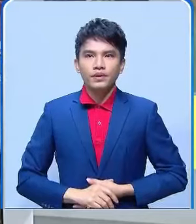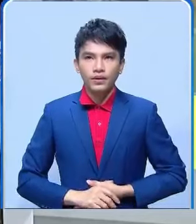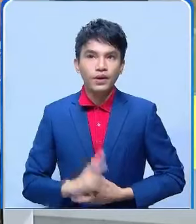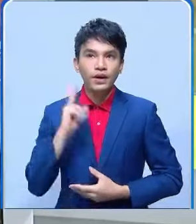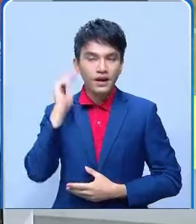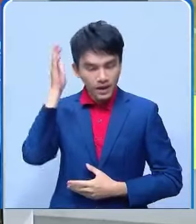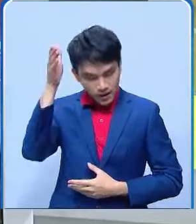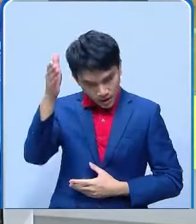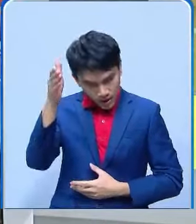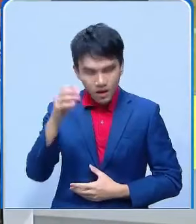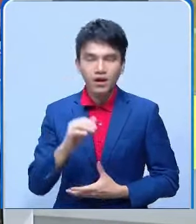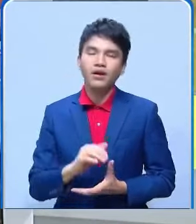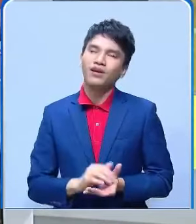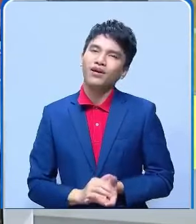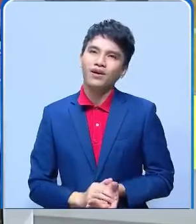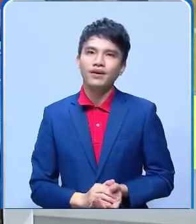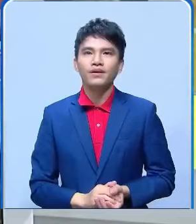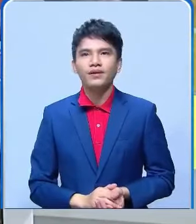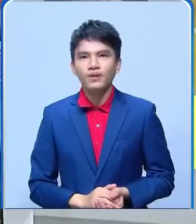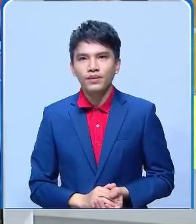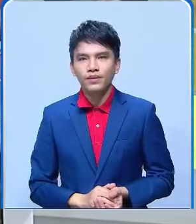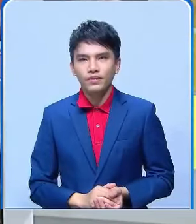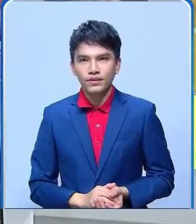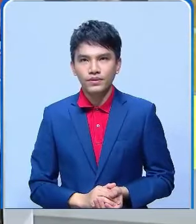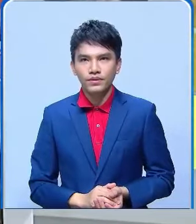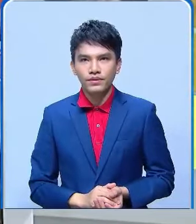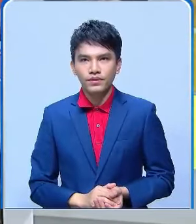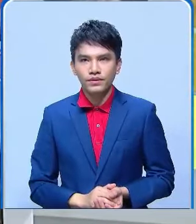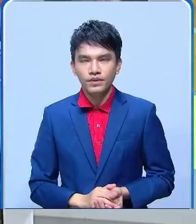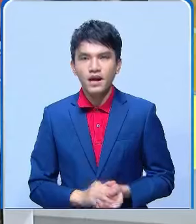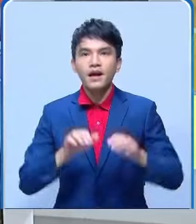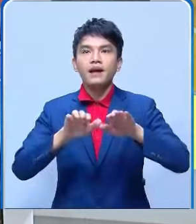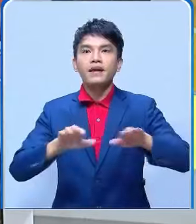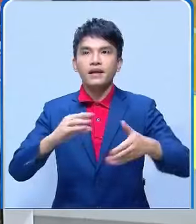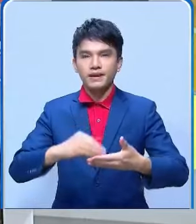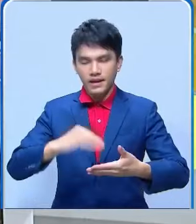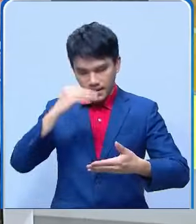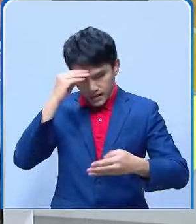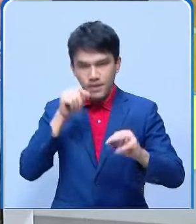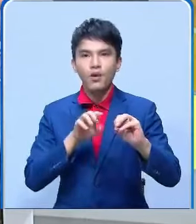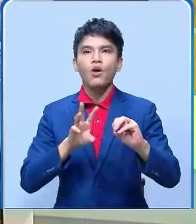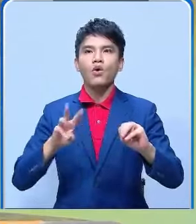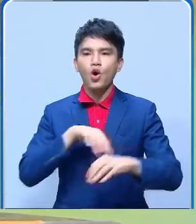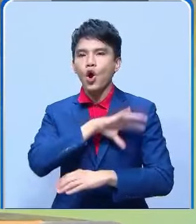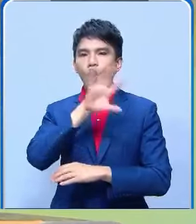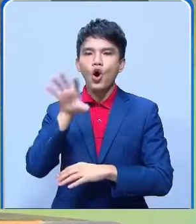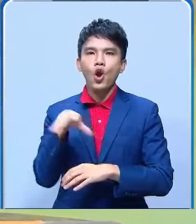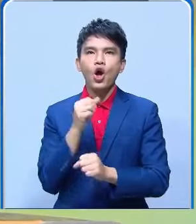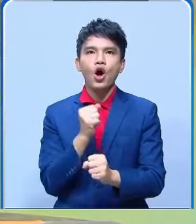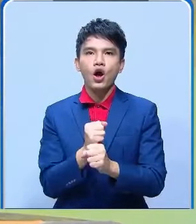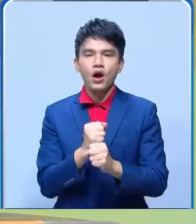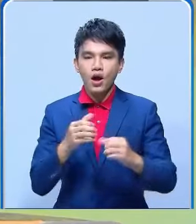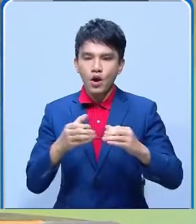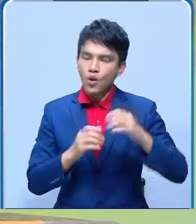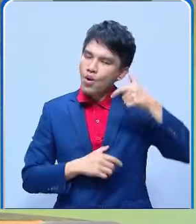องต่อไปนี้ต้องใช้คำว่าขวัญเอ้ยขวัญมานะลูกนะคือจากกรณีที่น้องม .6 นะคะคุณผู้ชมถูกหลอกไปทำงานเป็นแก๊งคอลเซ็นเต